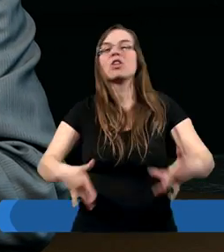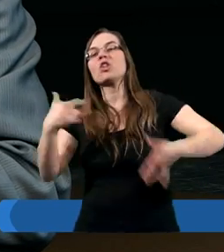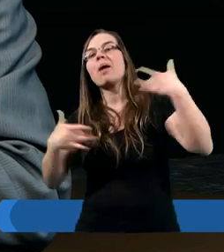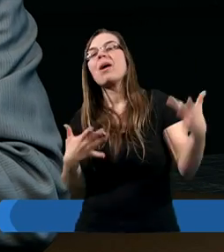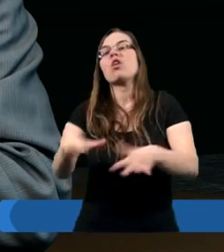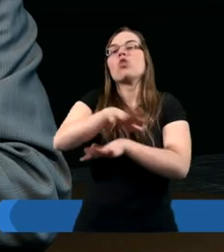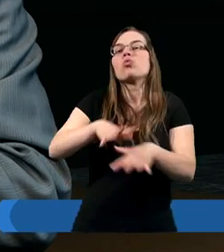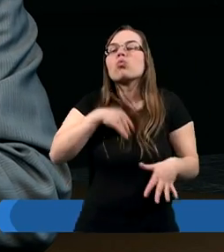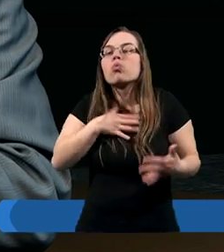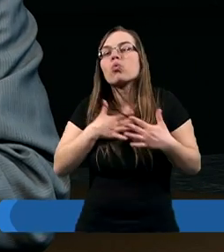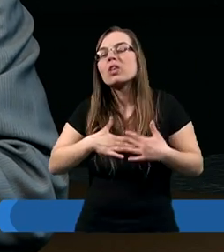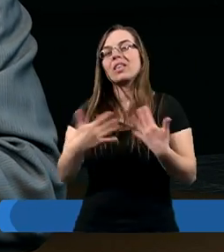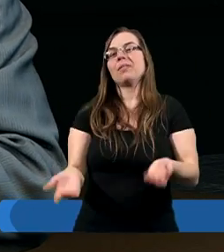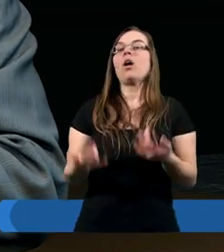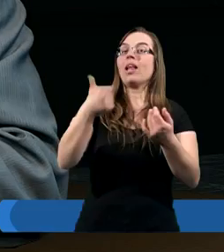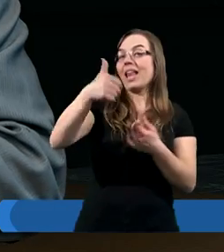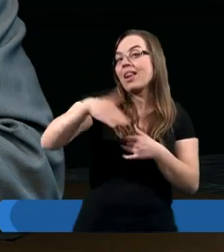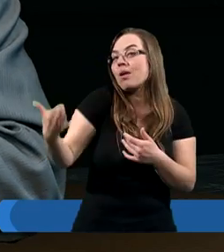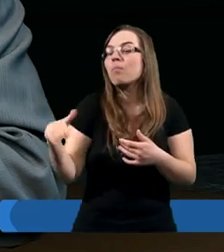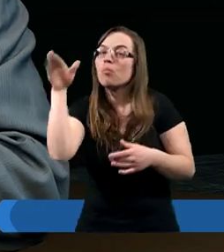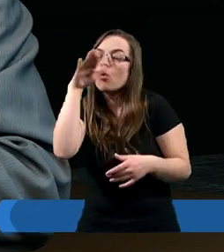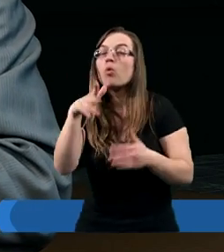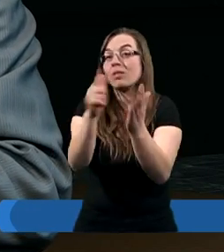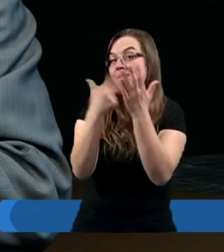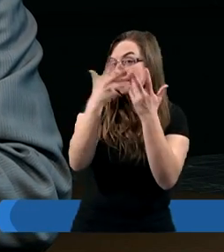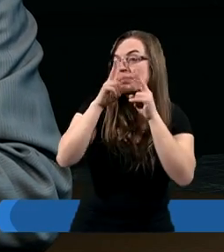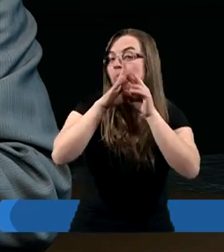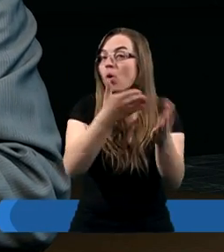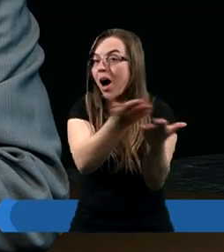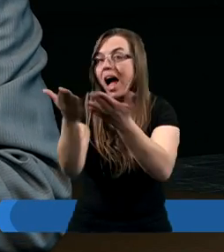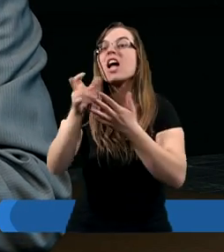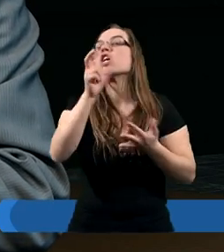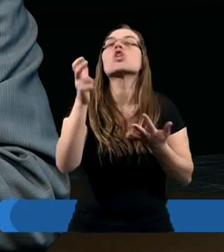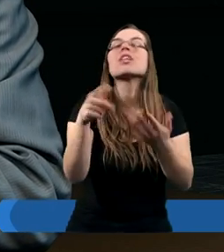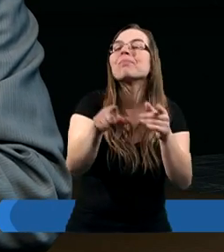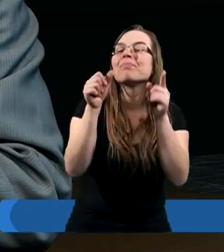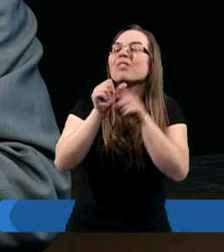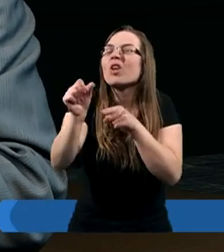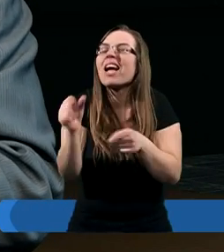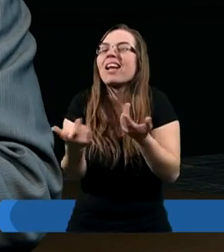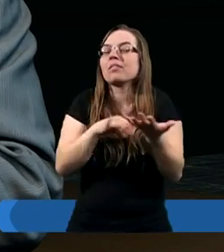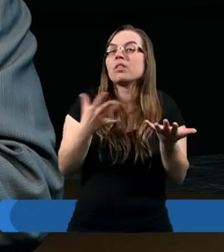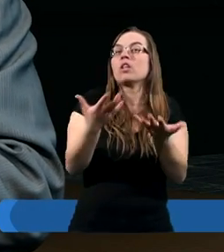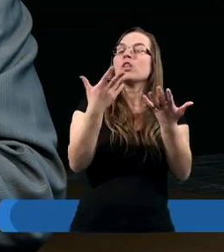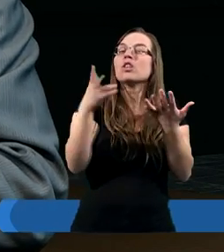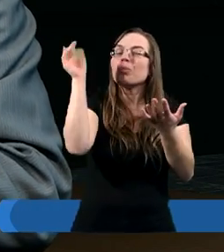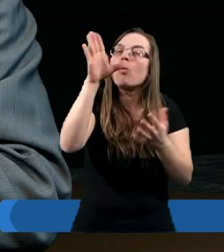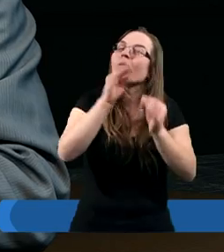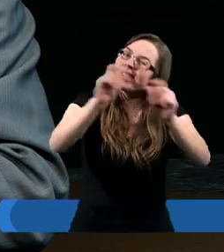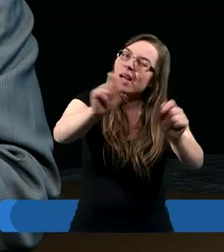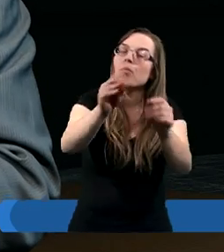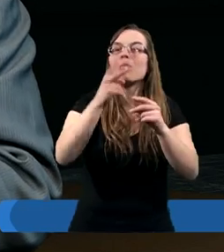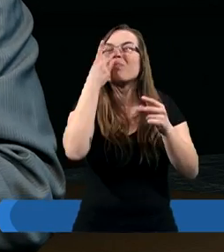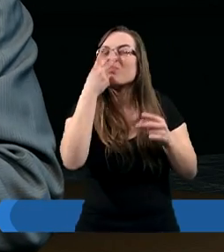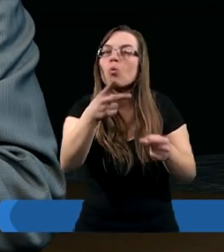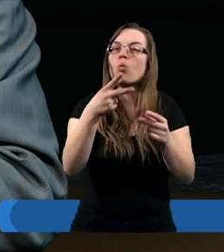tak? Z jednej strony Bóg często chce nam pokazać, czym jest tak naprawdę grzech, bo dlaczego ludzie grzeszą? Bo